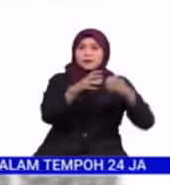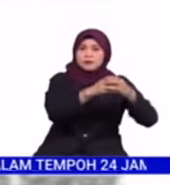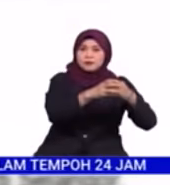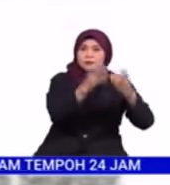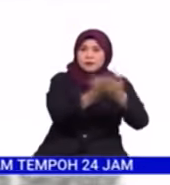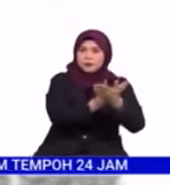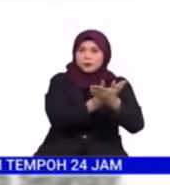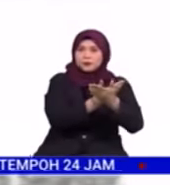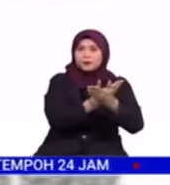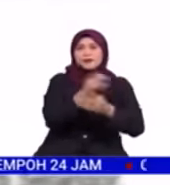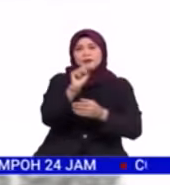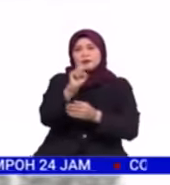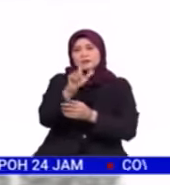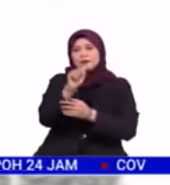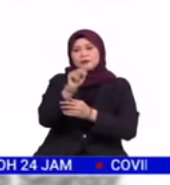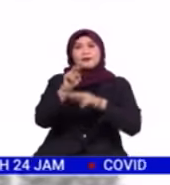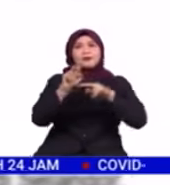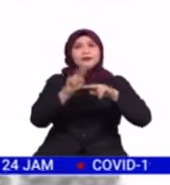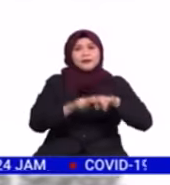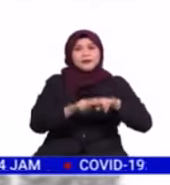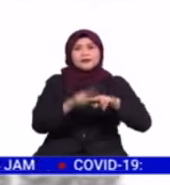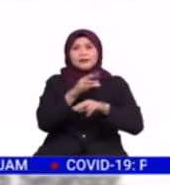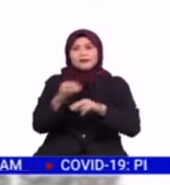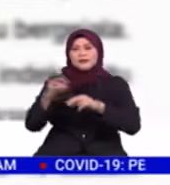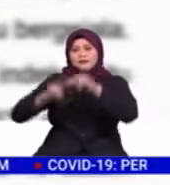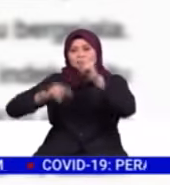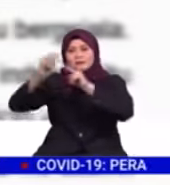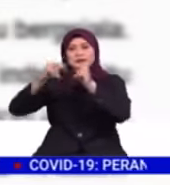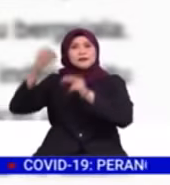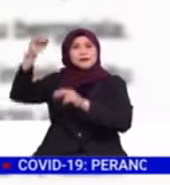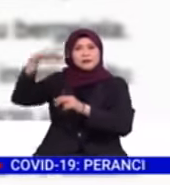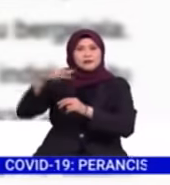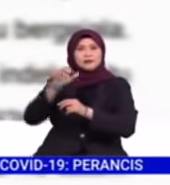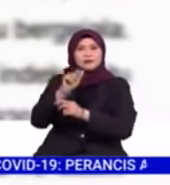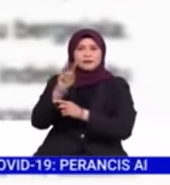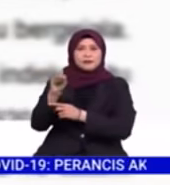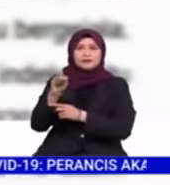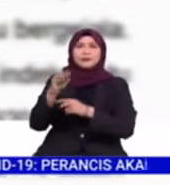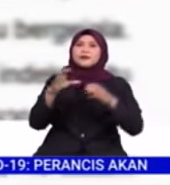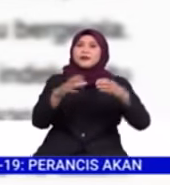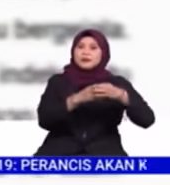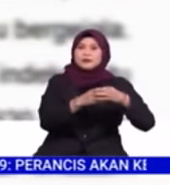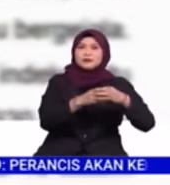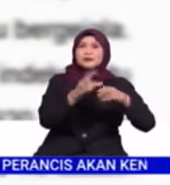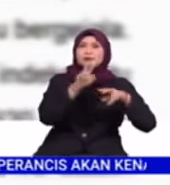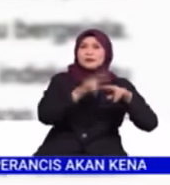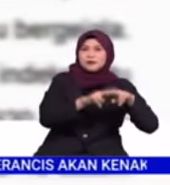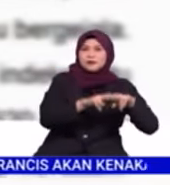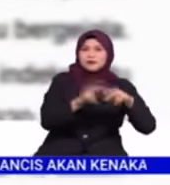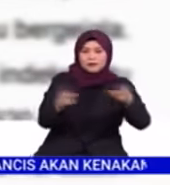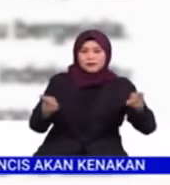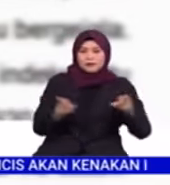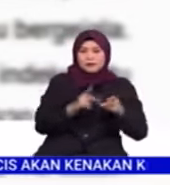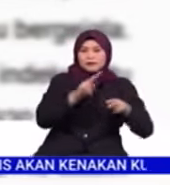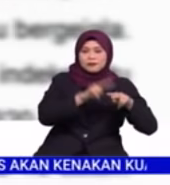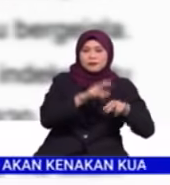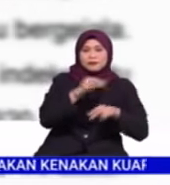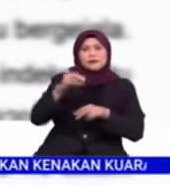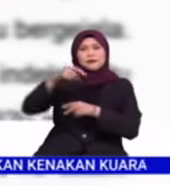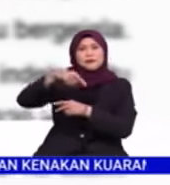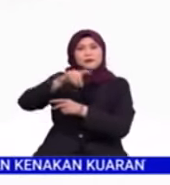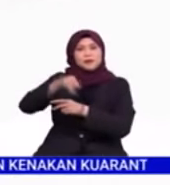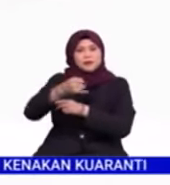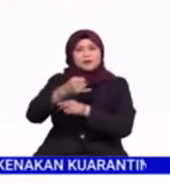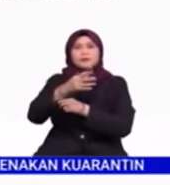yaitu + test Ride Countdown kelas tetap fabinho cialam Cluster slide long melibatkan daerah film dan Petaling juga